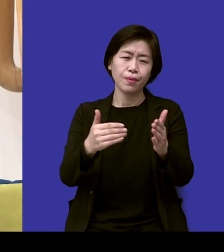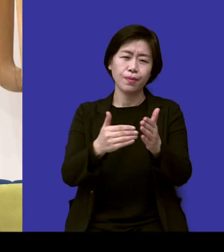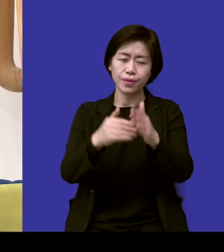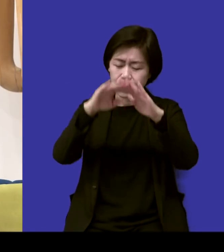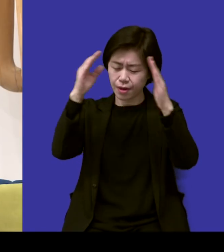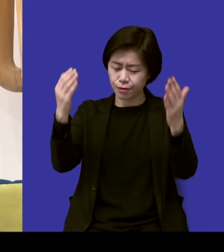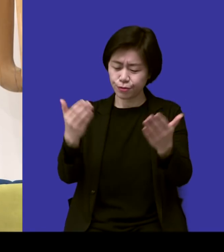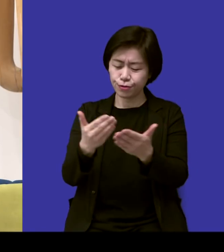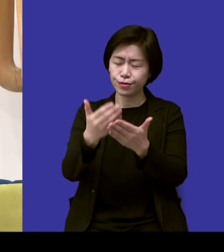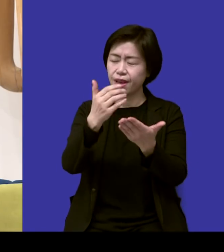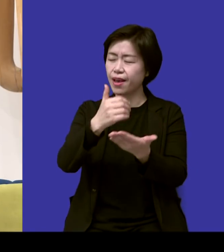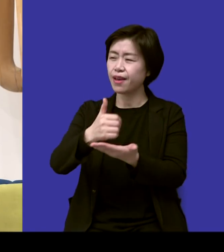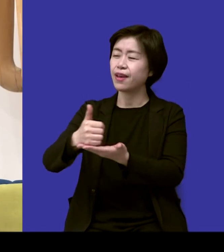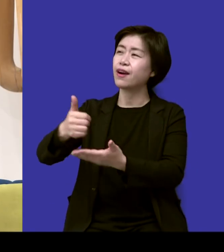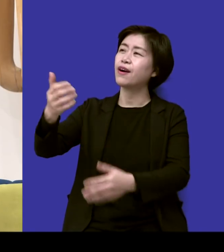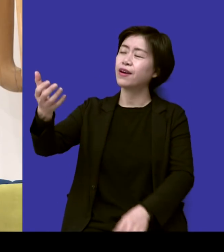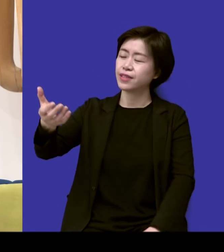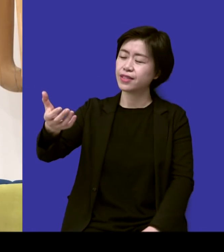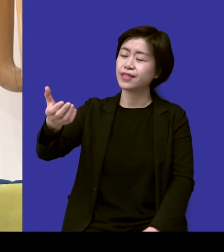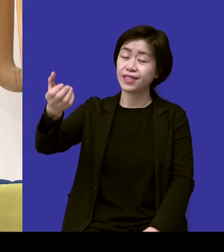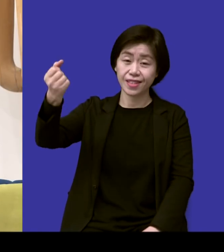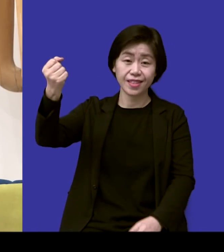호흡마저도 다 주의